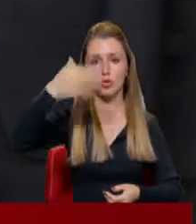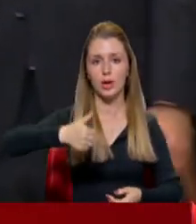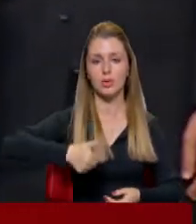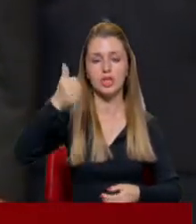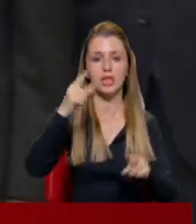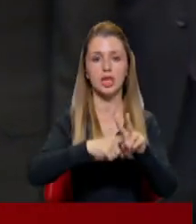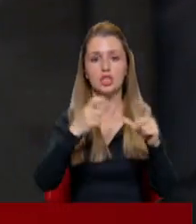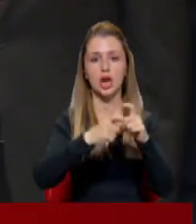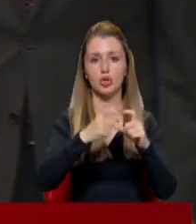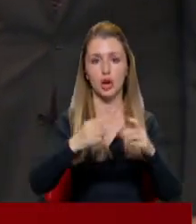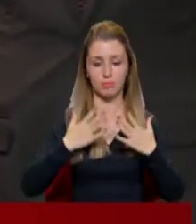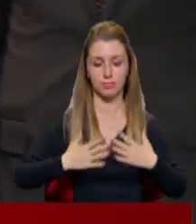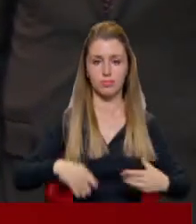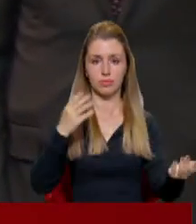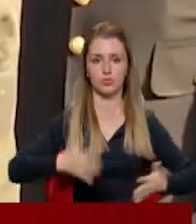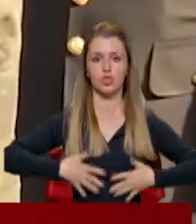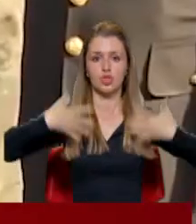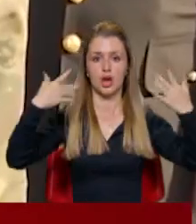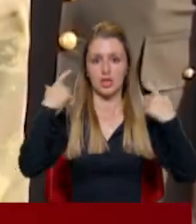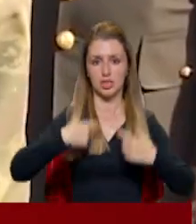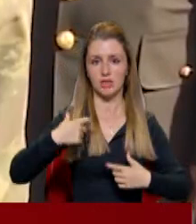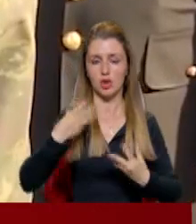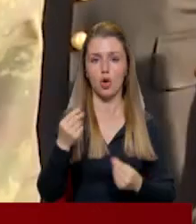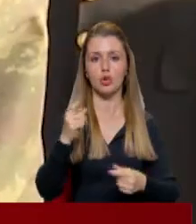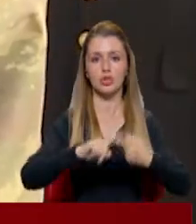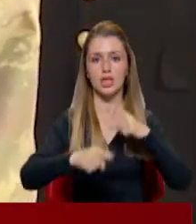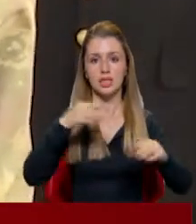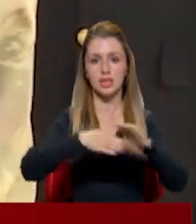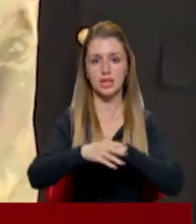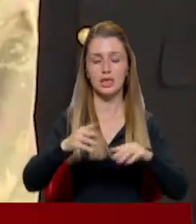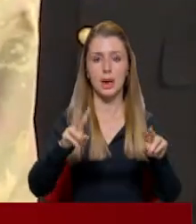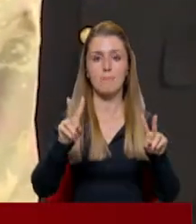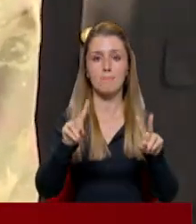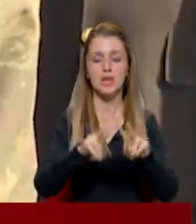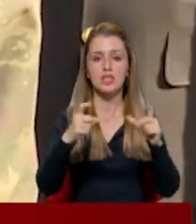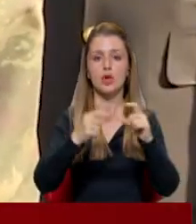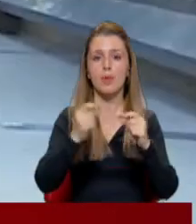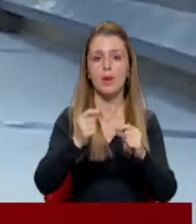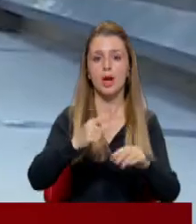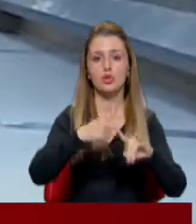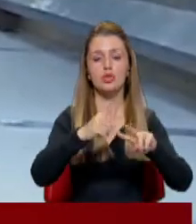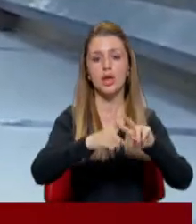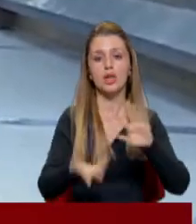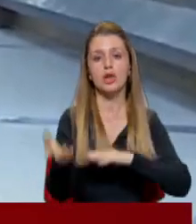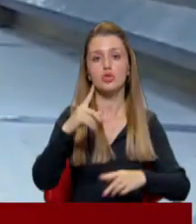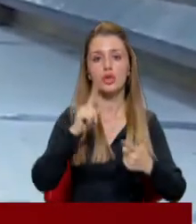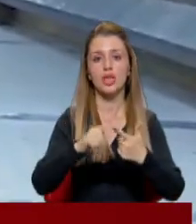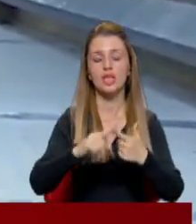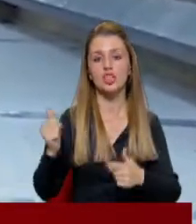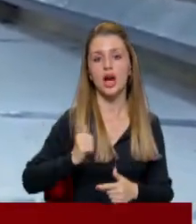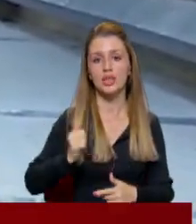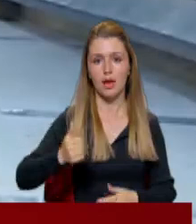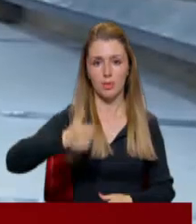Başkanı Yaşar gülerdi sivilleri giydiği siyasete girdi Milli Savunma Bakanlığına Hulusi akar'dan sonra atanan ikinci asker